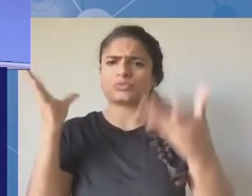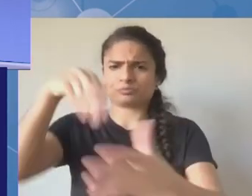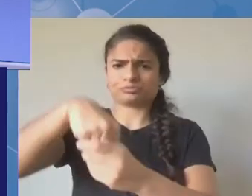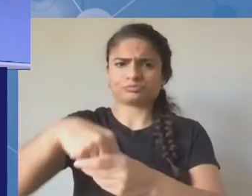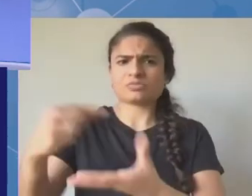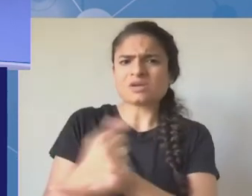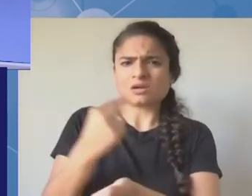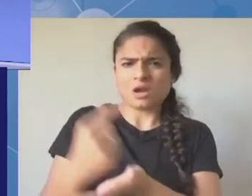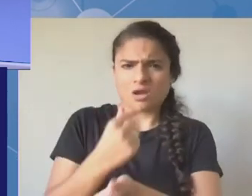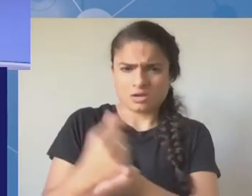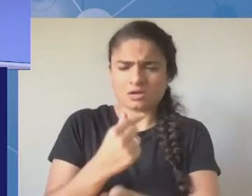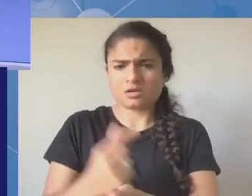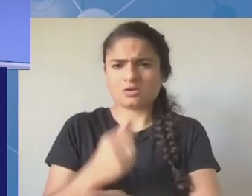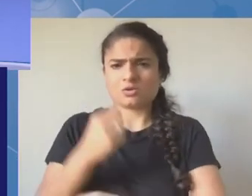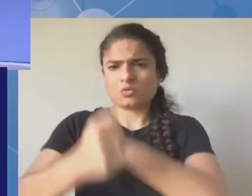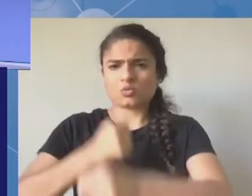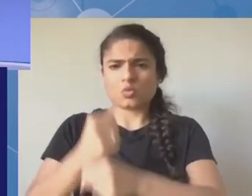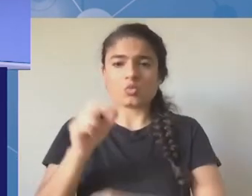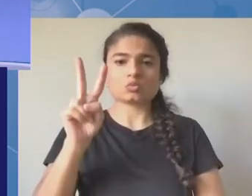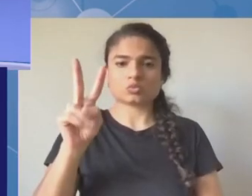لعام 2021 من غانا،